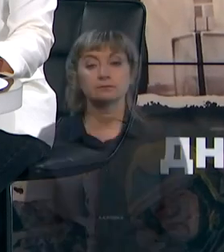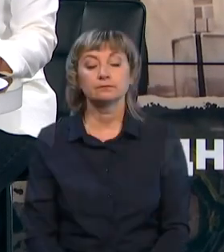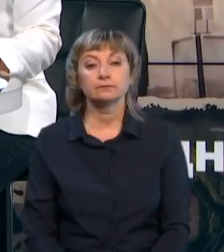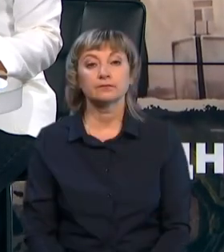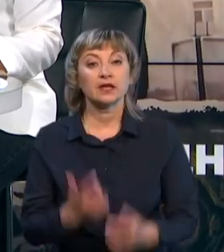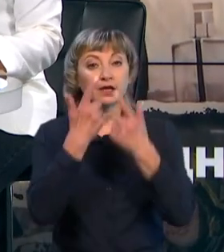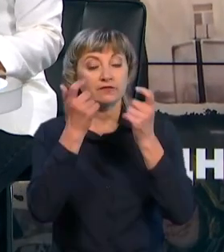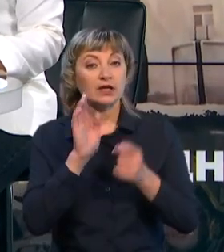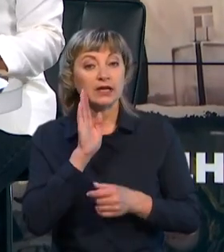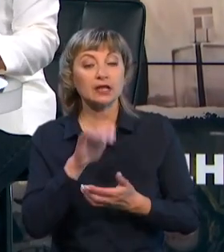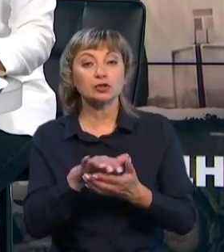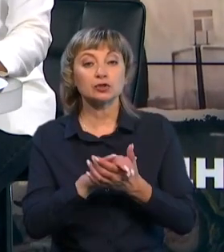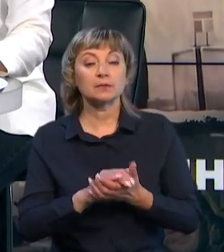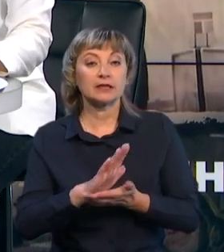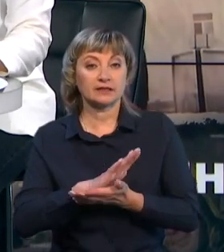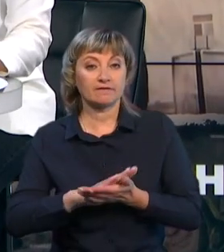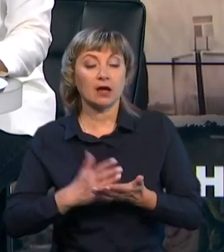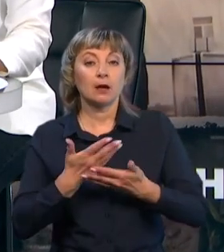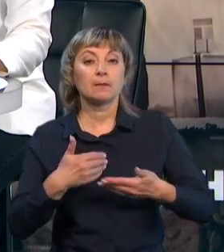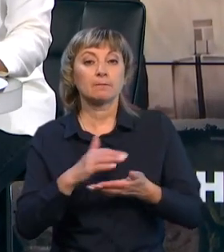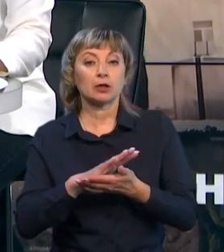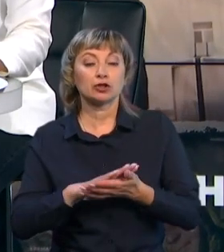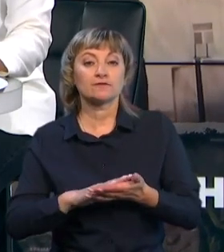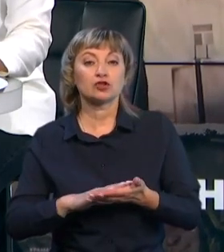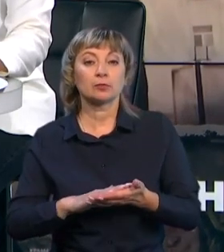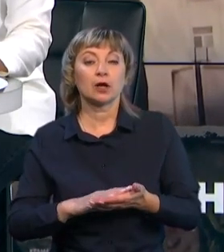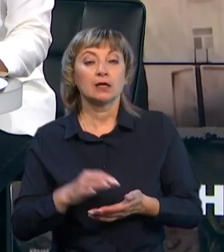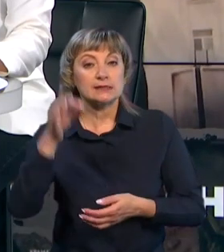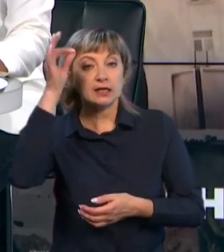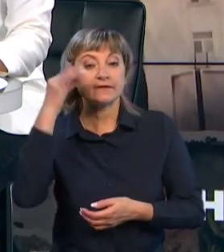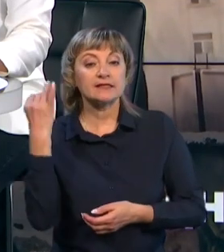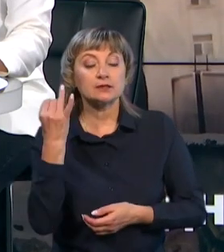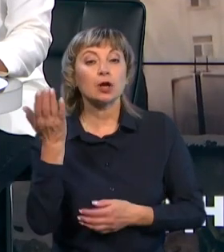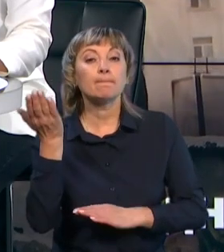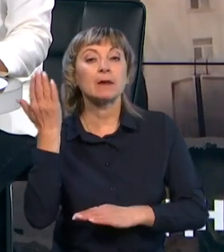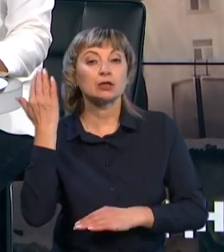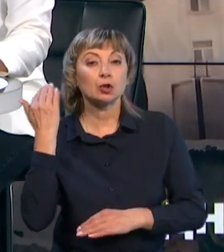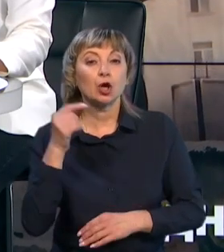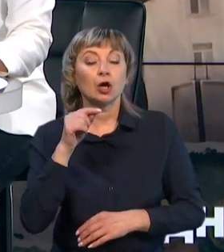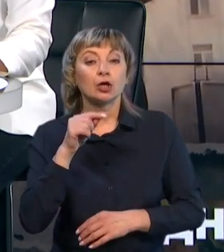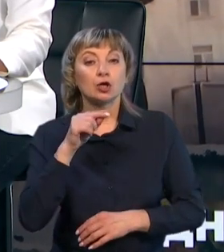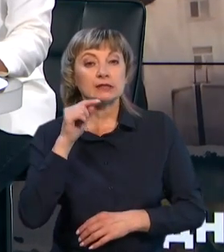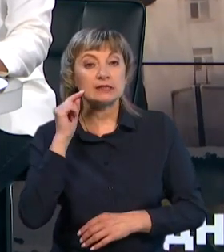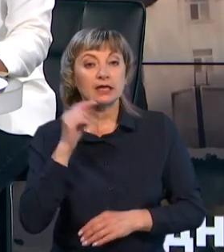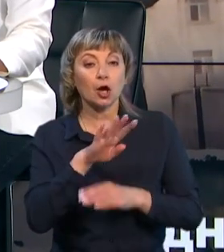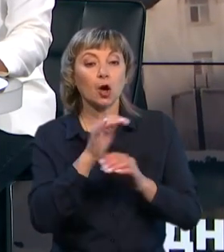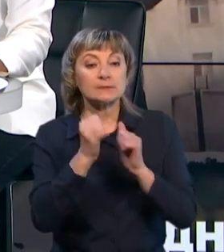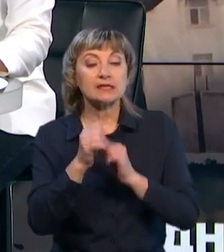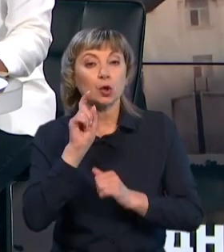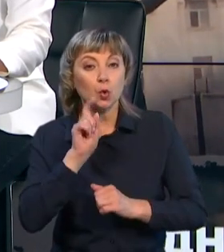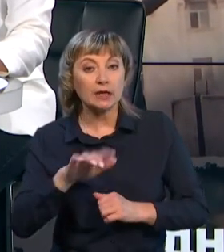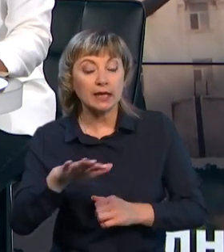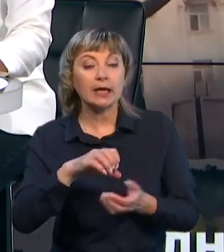інформаційний ранок на суспільному тривалі Ми продовжуємо згадувати історії минулого а Русі Росія обстрілює Україну